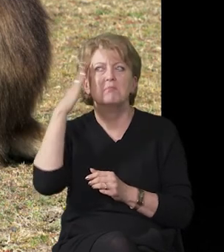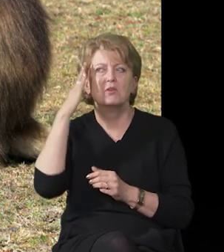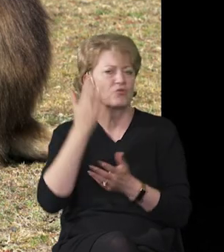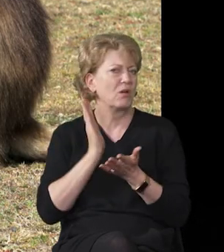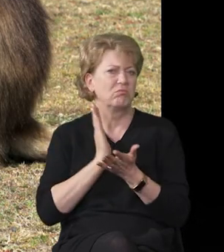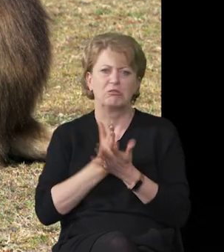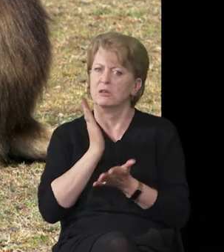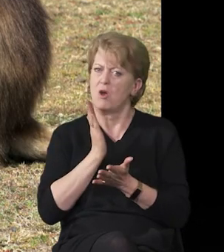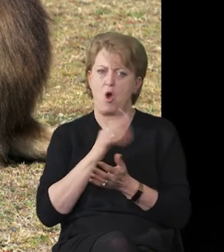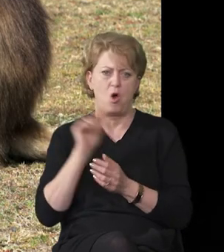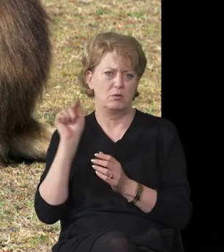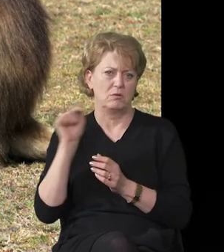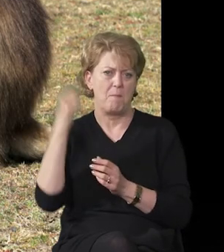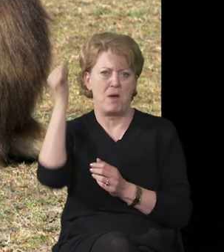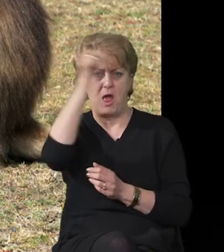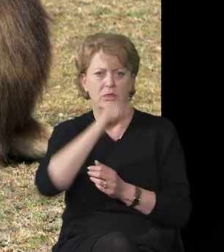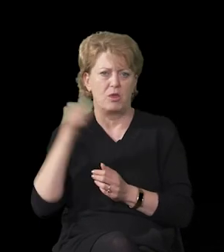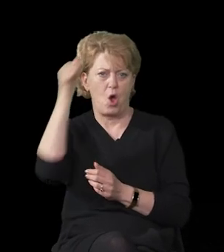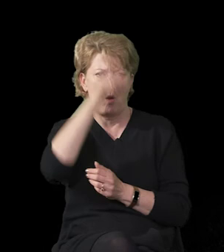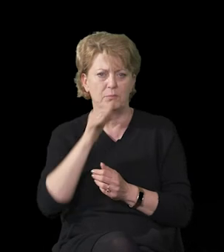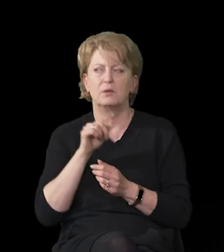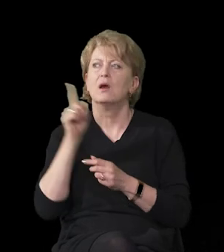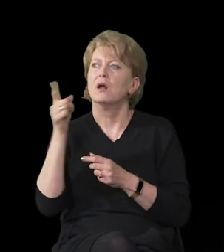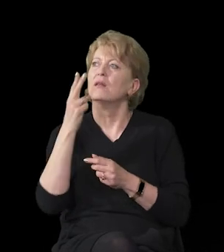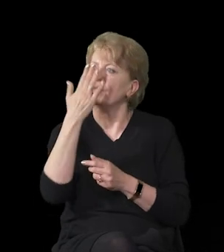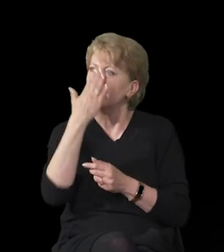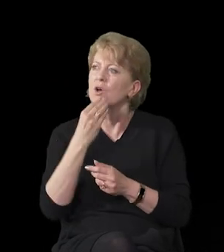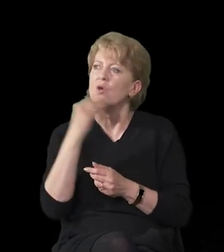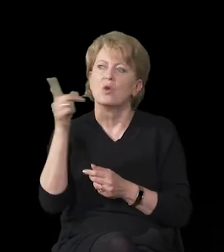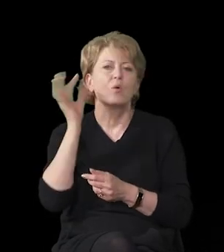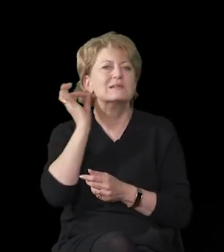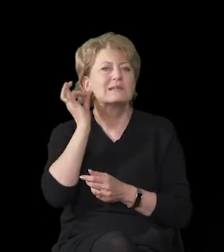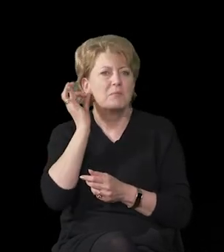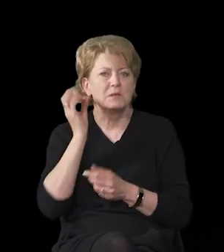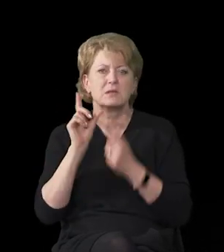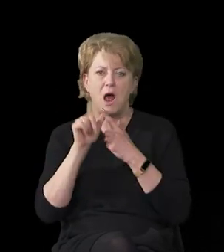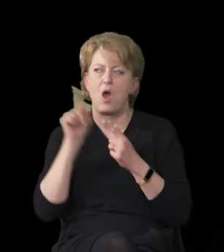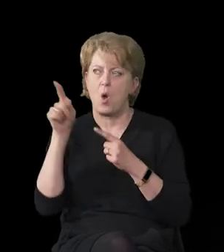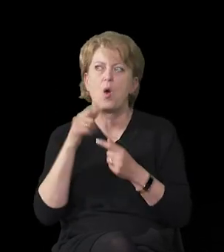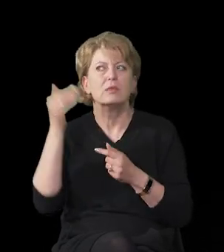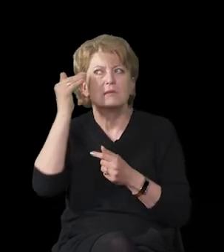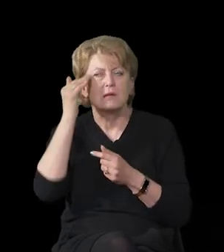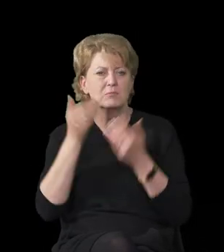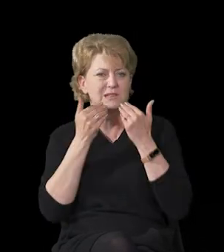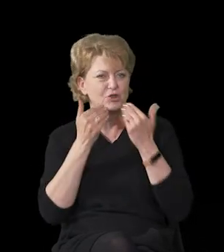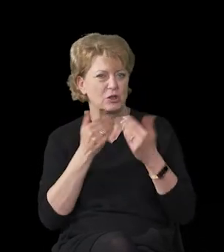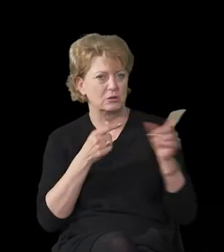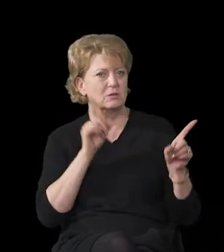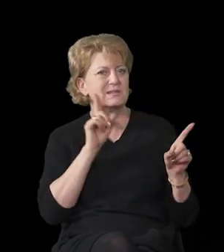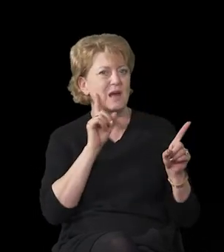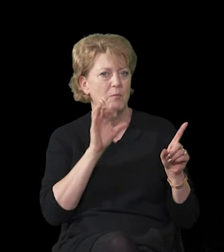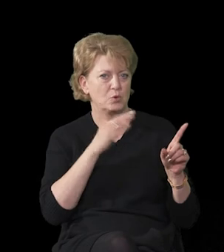samice, ale dżelady są przede wszystkim znane dzięki swoim samcom, ponieważ te samce mają taką specyficzną